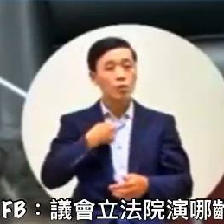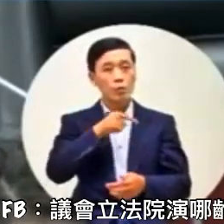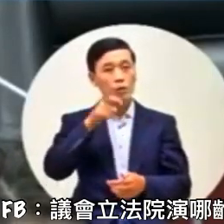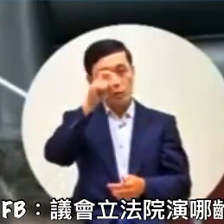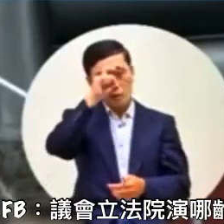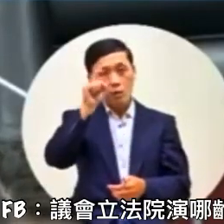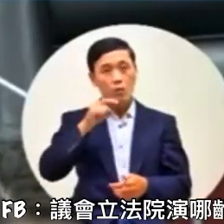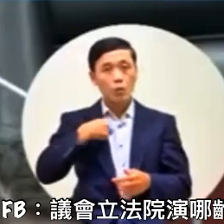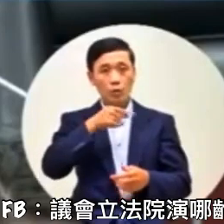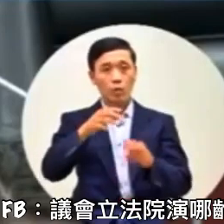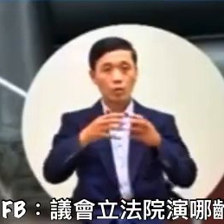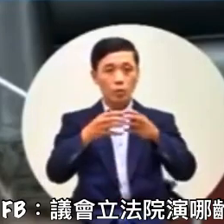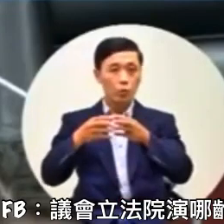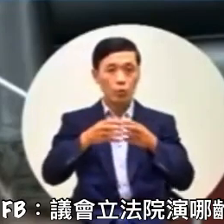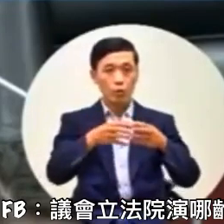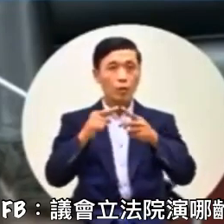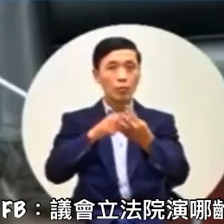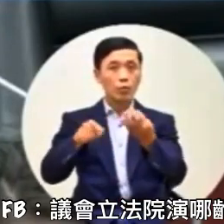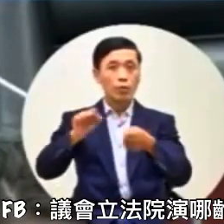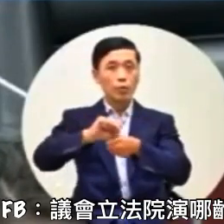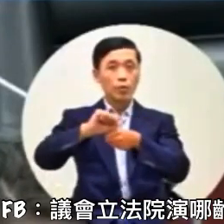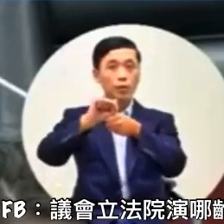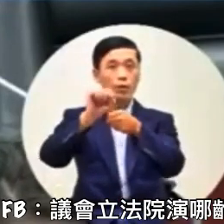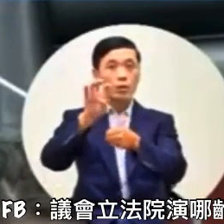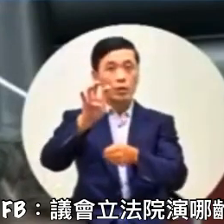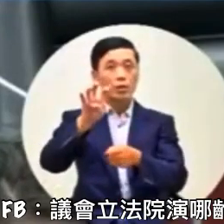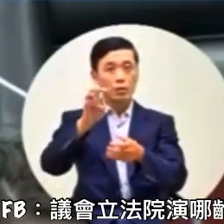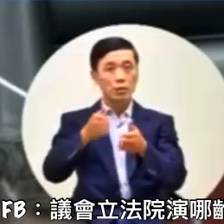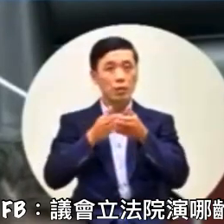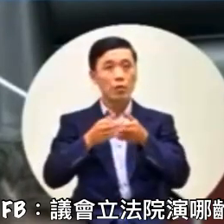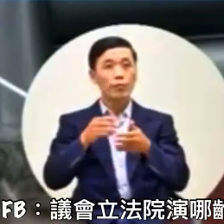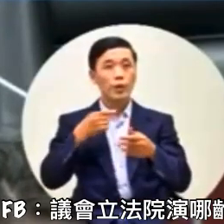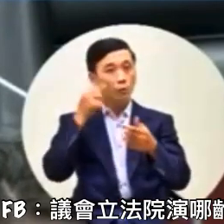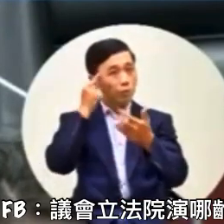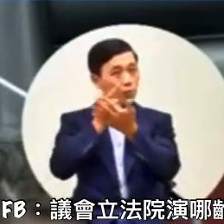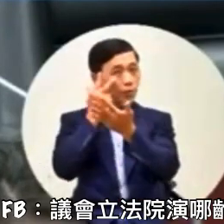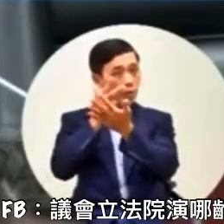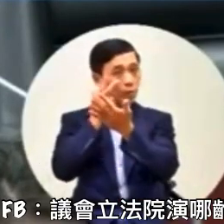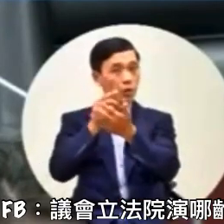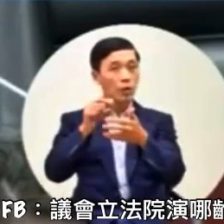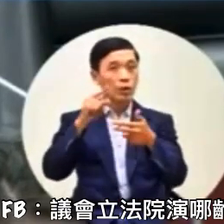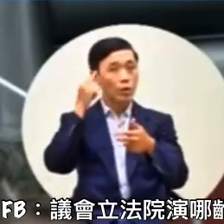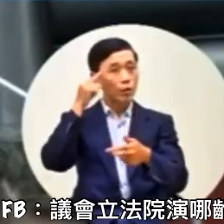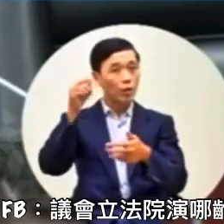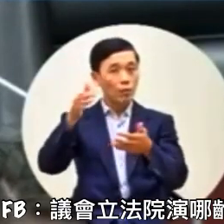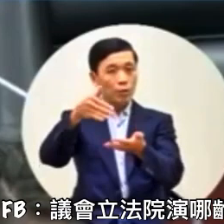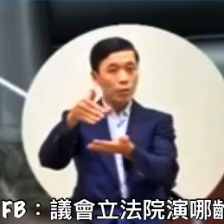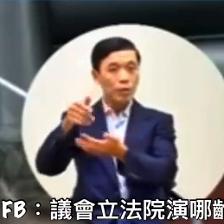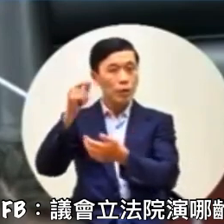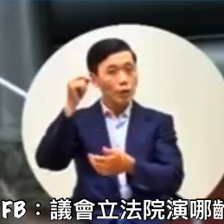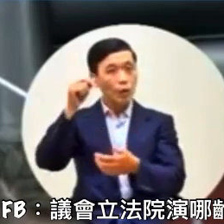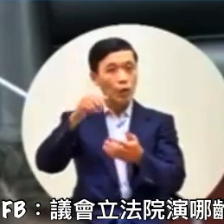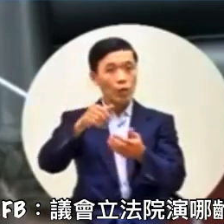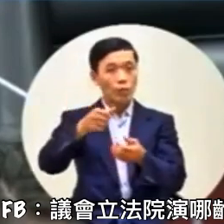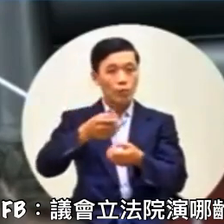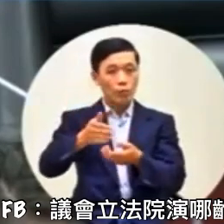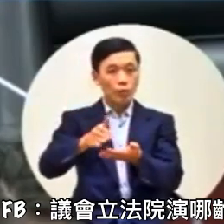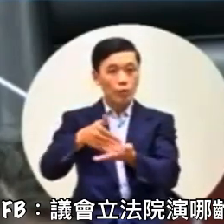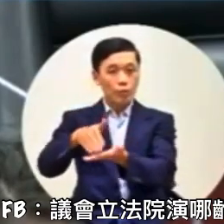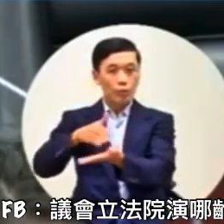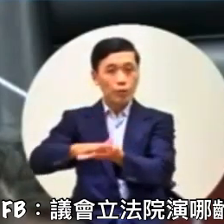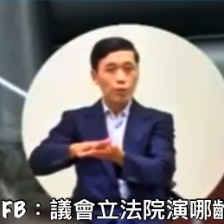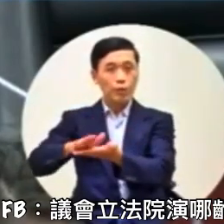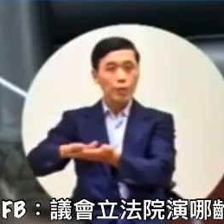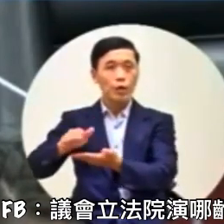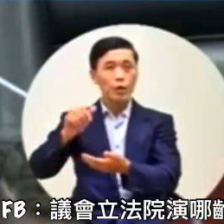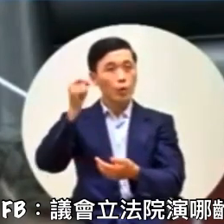阮的队员会当增加到清运，爱逐礼拜爱五工，这都合理吧？来，咱请咱陈市长回答一